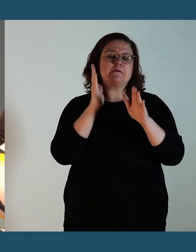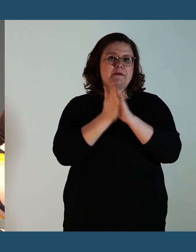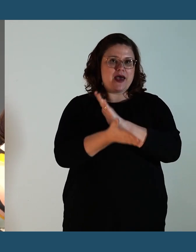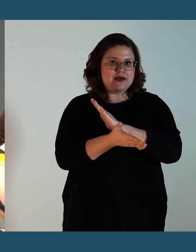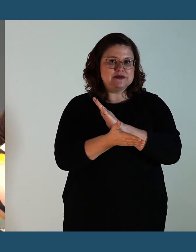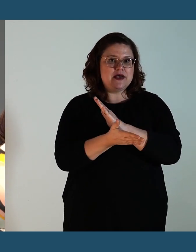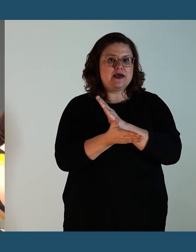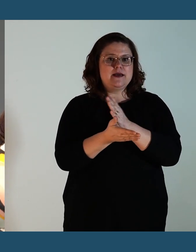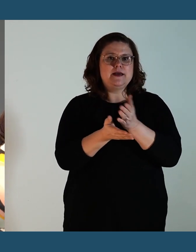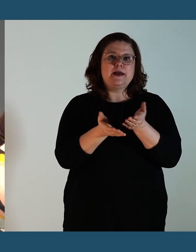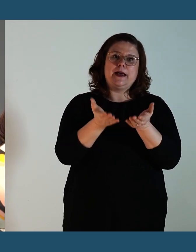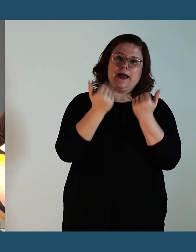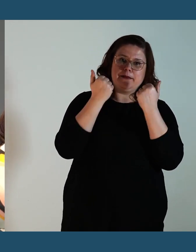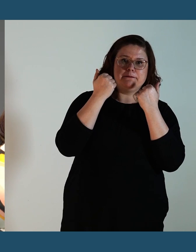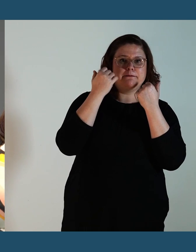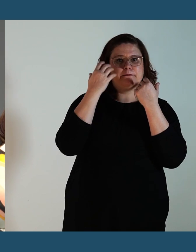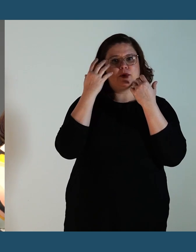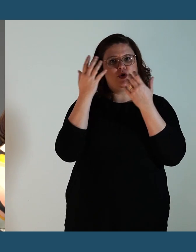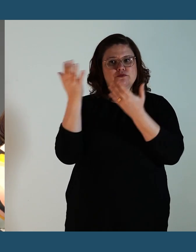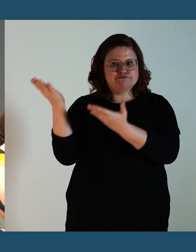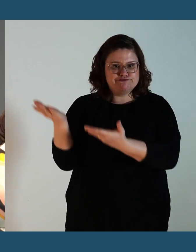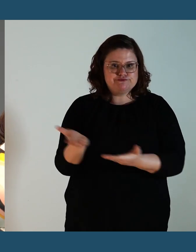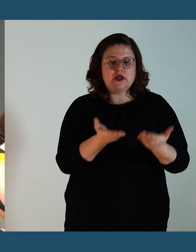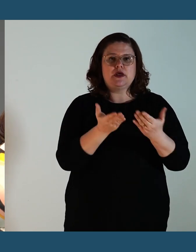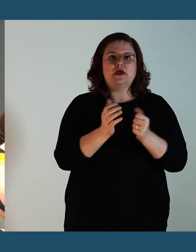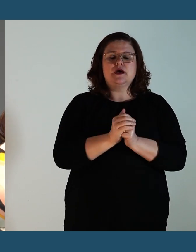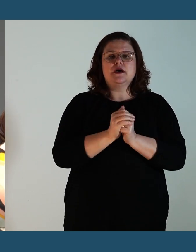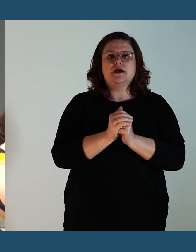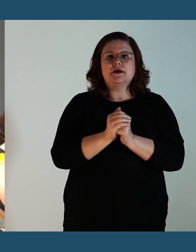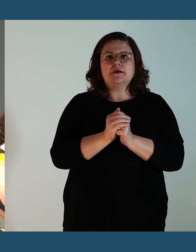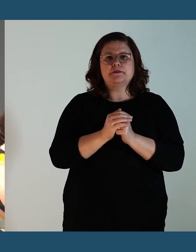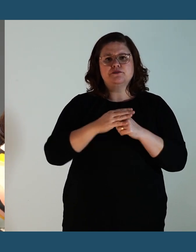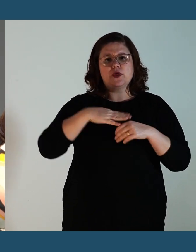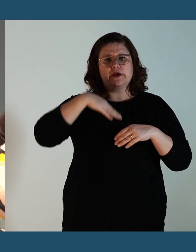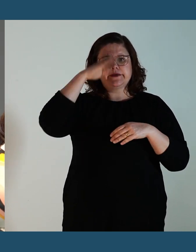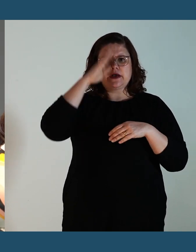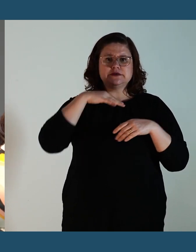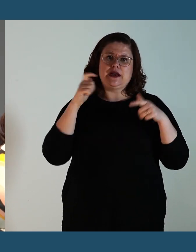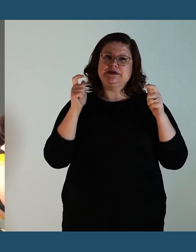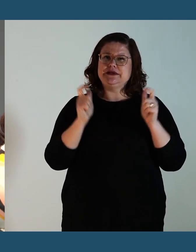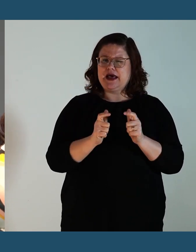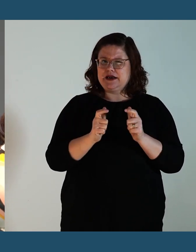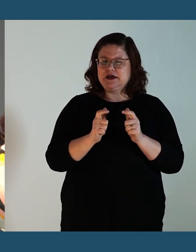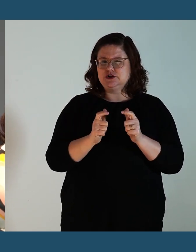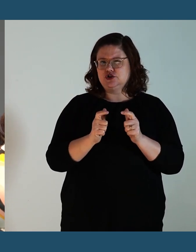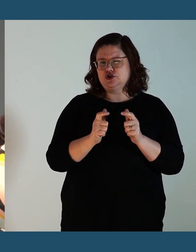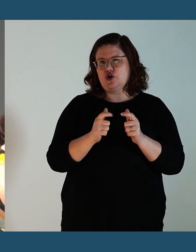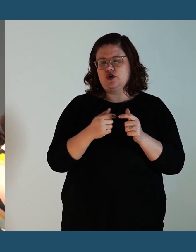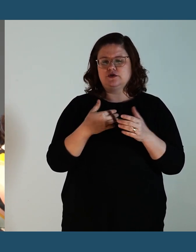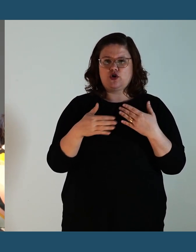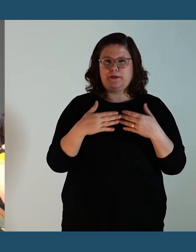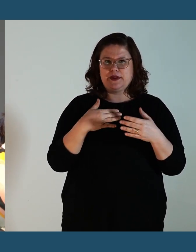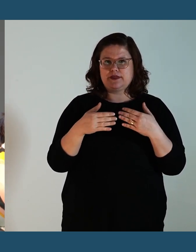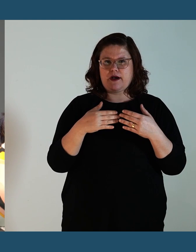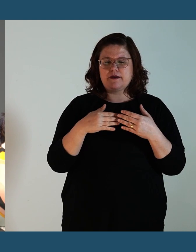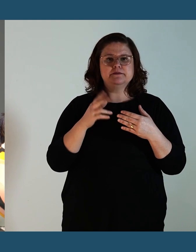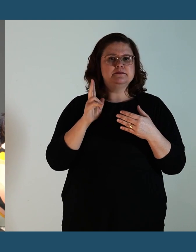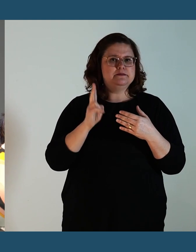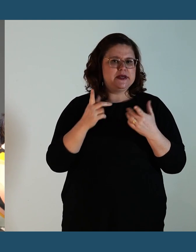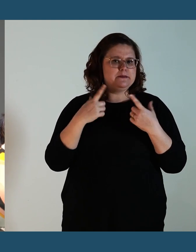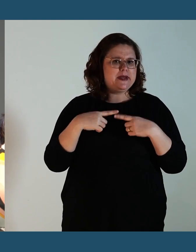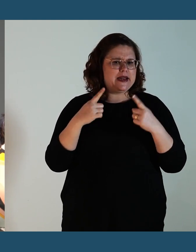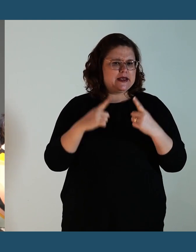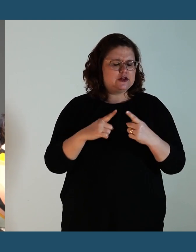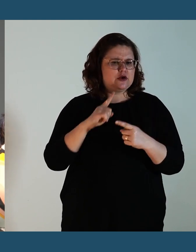ja helppo jokaiselle. Ja ajattelen vähän kansalaisjärjestötoiminnastakin, niin oli aika mielenkiintoista, ihan vain